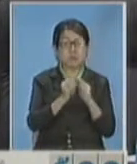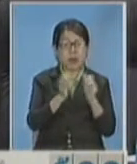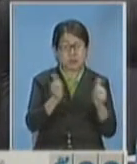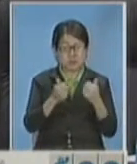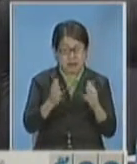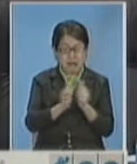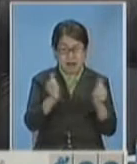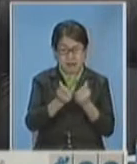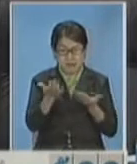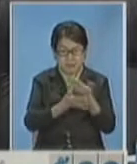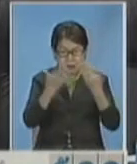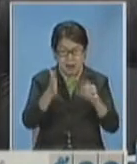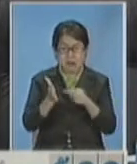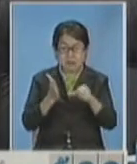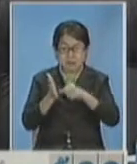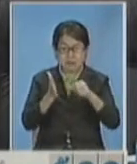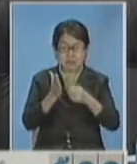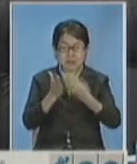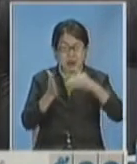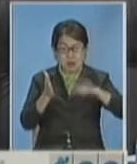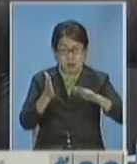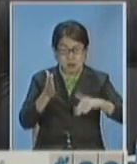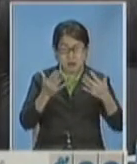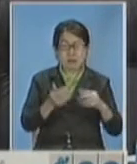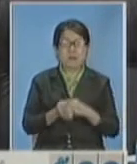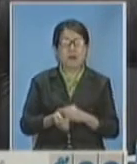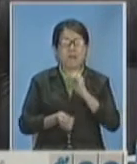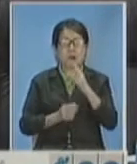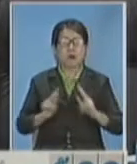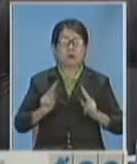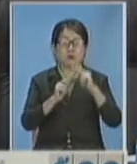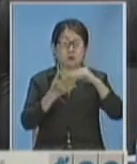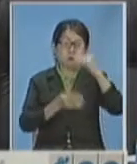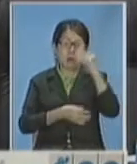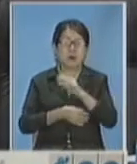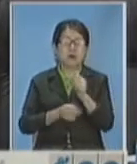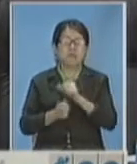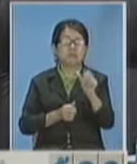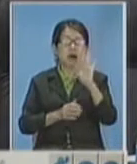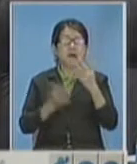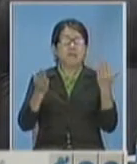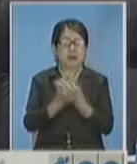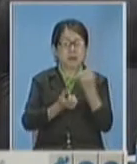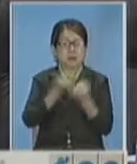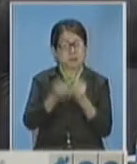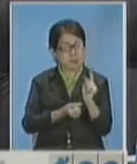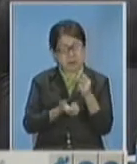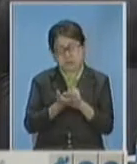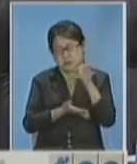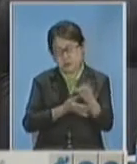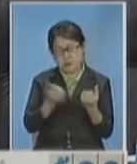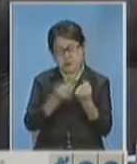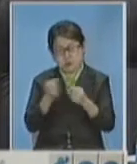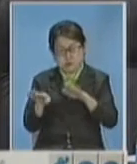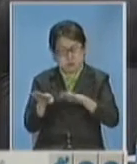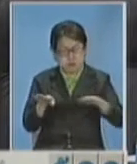าธิการไปปรับลดกลับมาบอกว่าขอกระทรวงศึกษาขอเปลี่ยนเป็นซื้อรถ300คันค่ะเป็นเอาไป